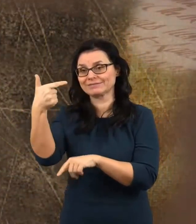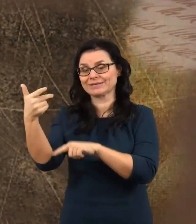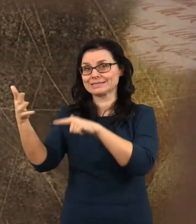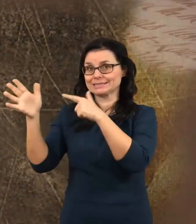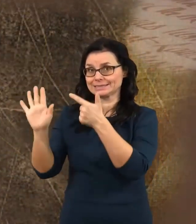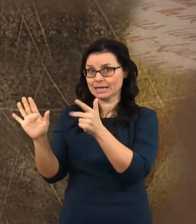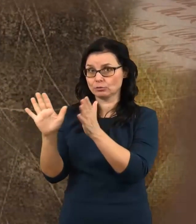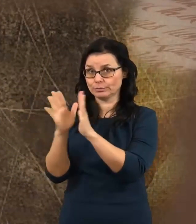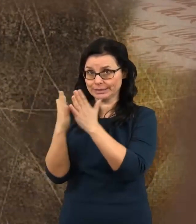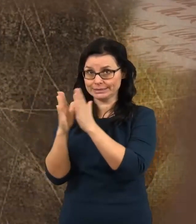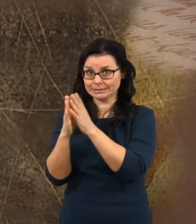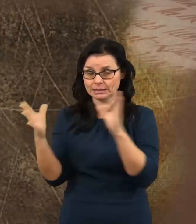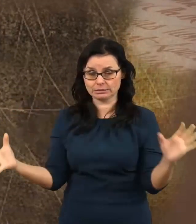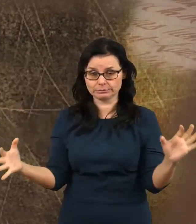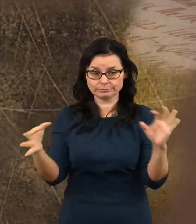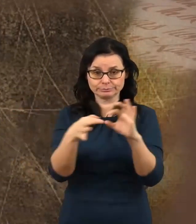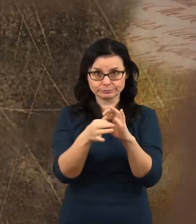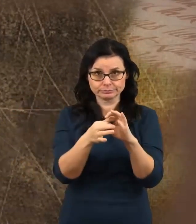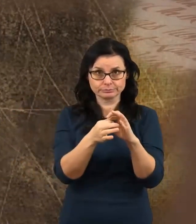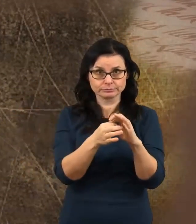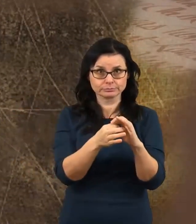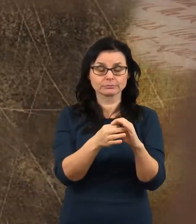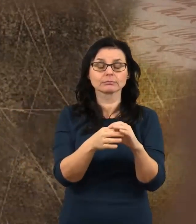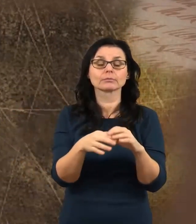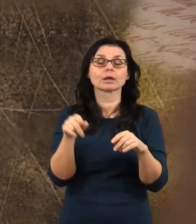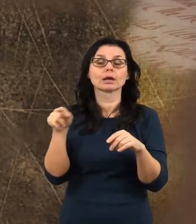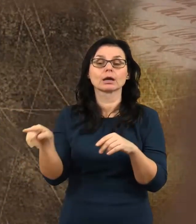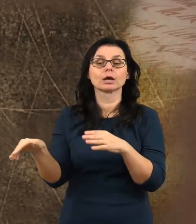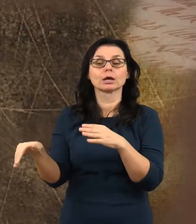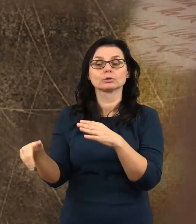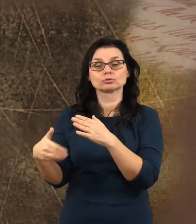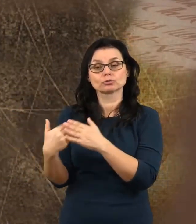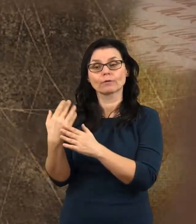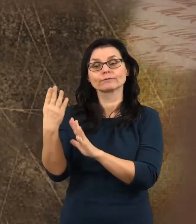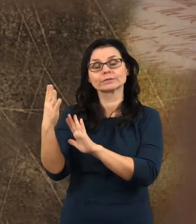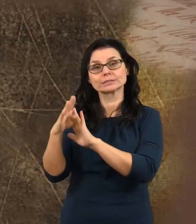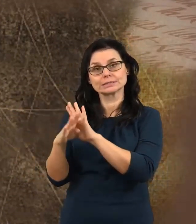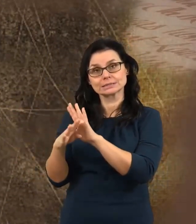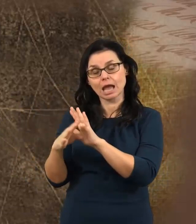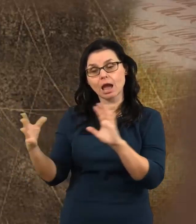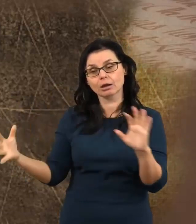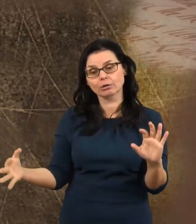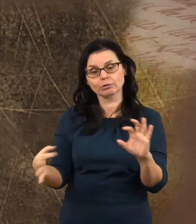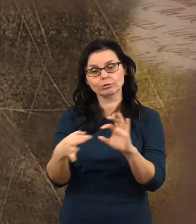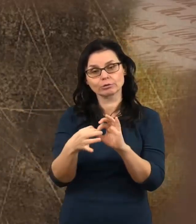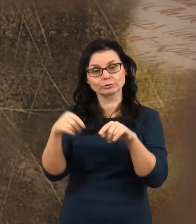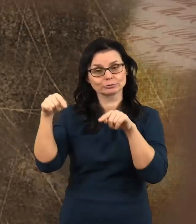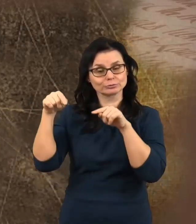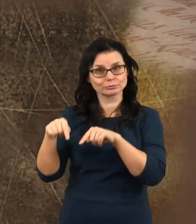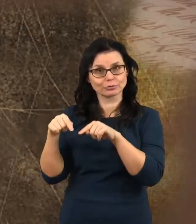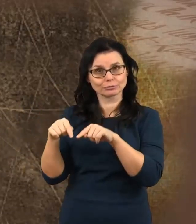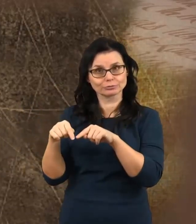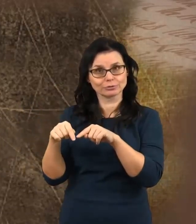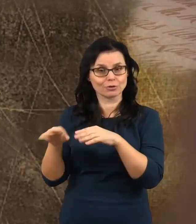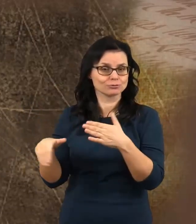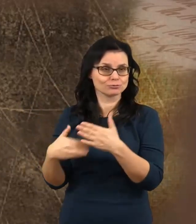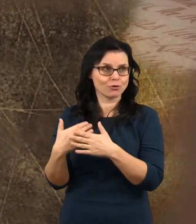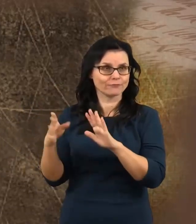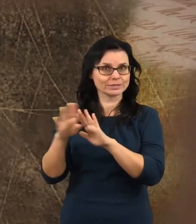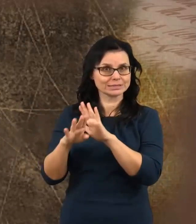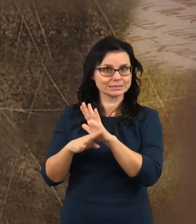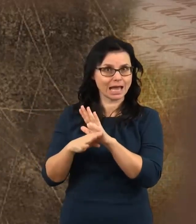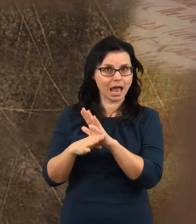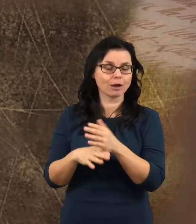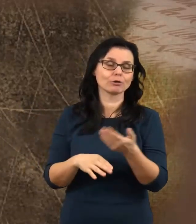knih. Toho nového zákona, to jsme tady, toto je nový zákon,